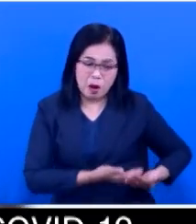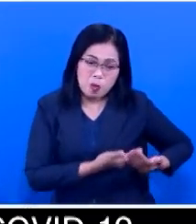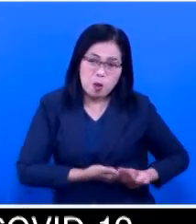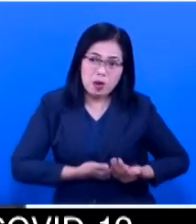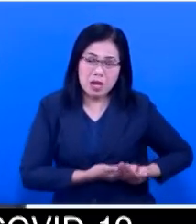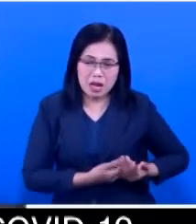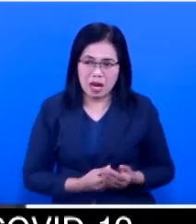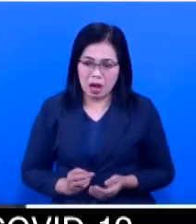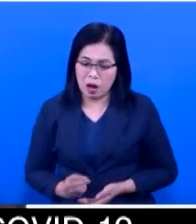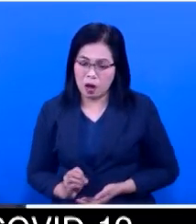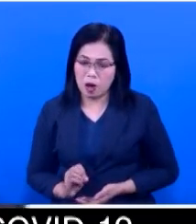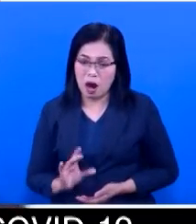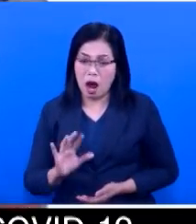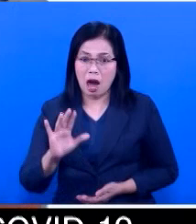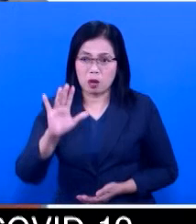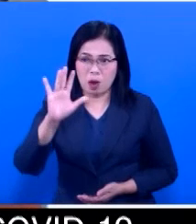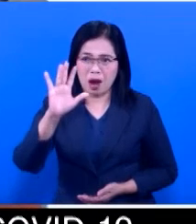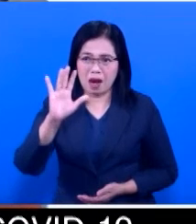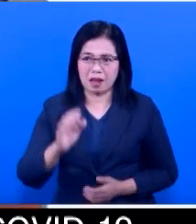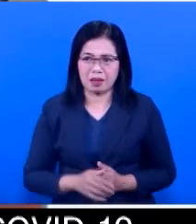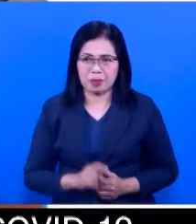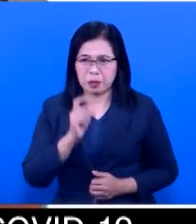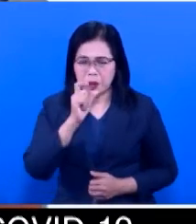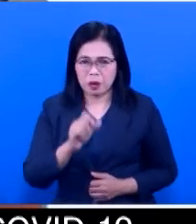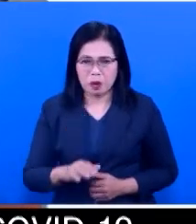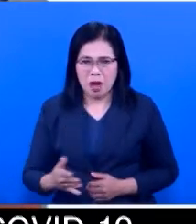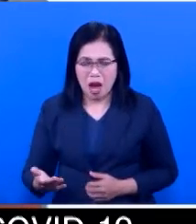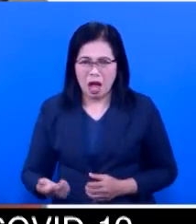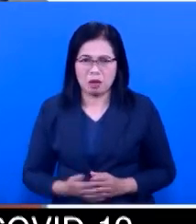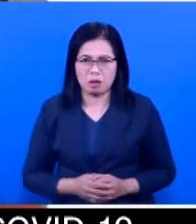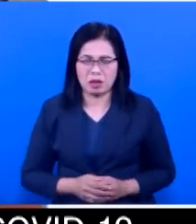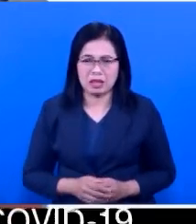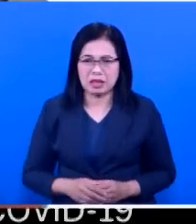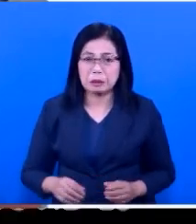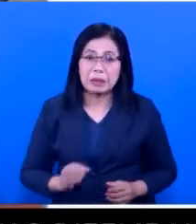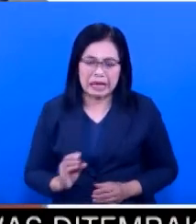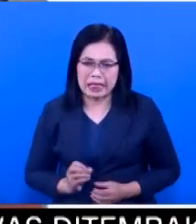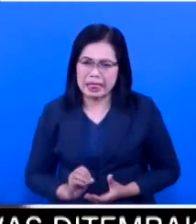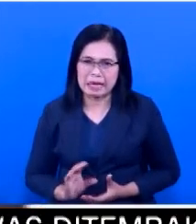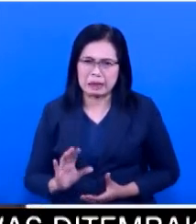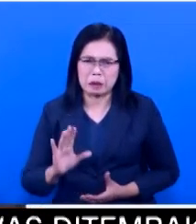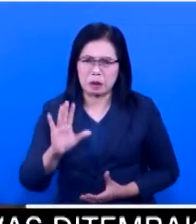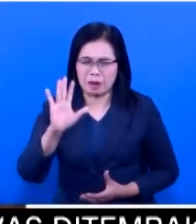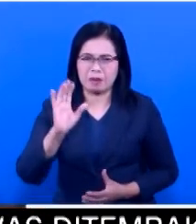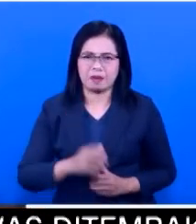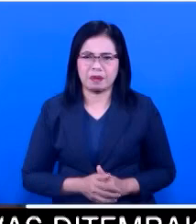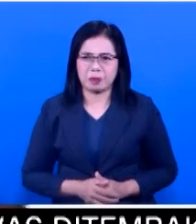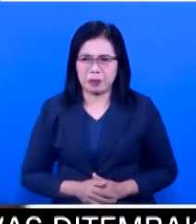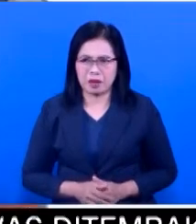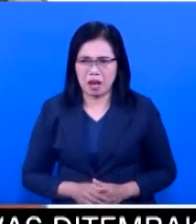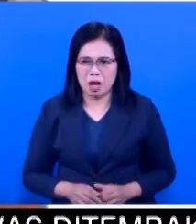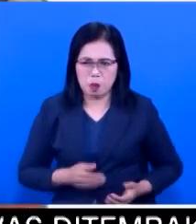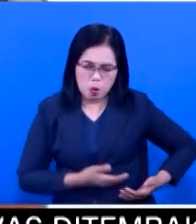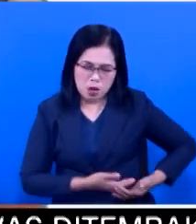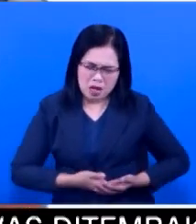doll. Di zaman dahulu, spirit doll digunakan untuk hal-hal berbau spiritual. Namun saat ini, spirit doll yang populer adalah boneka yang menyerupai bayi dan